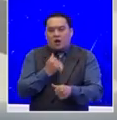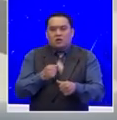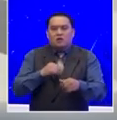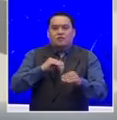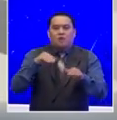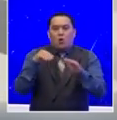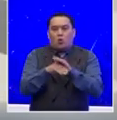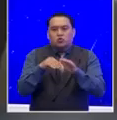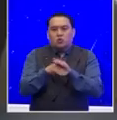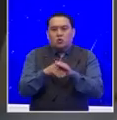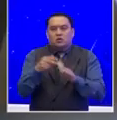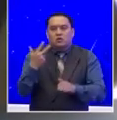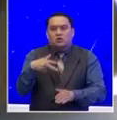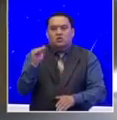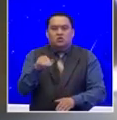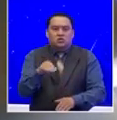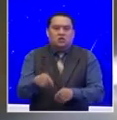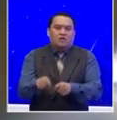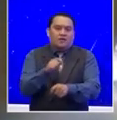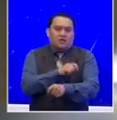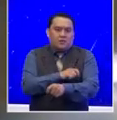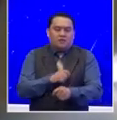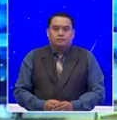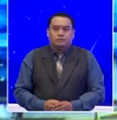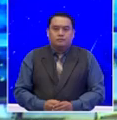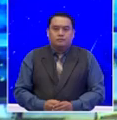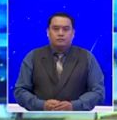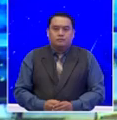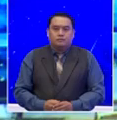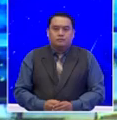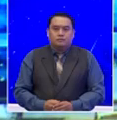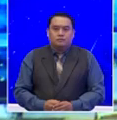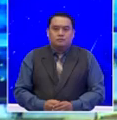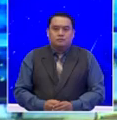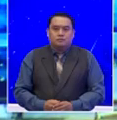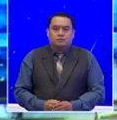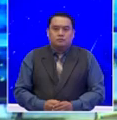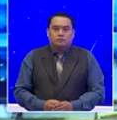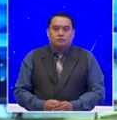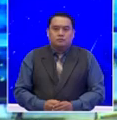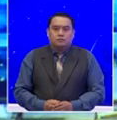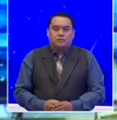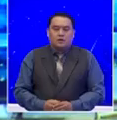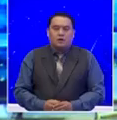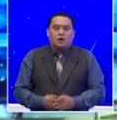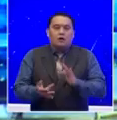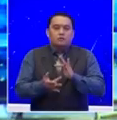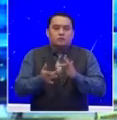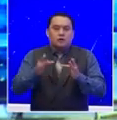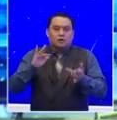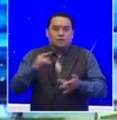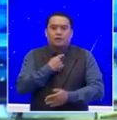на огромной площади, почти в 30 тысяч квадратных метров. На блог надейся, а сам не плашай. В социальных